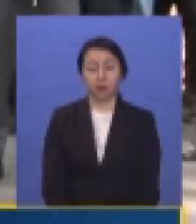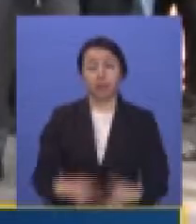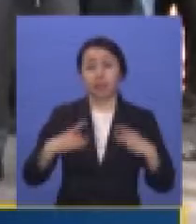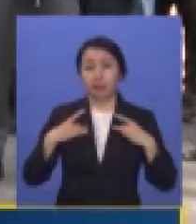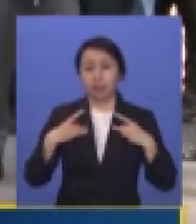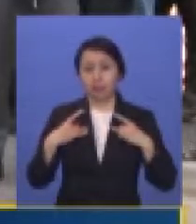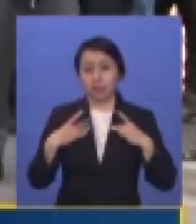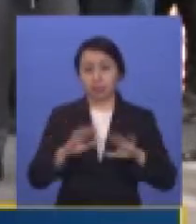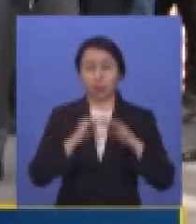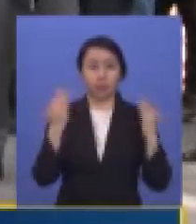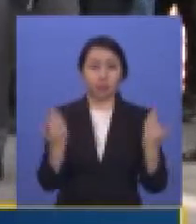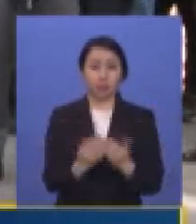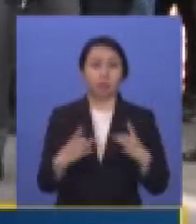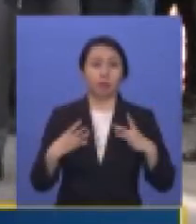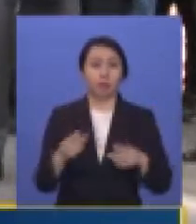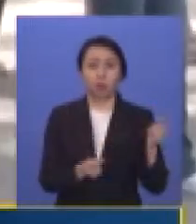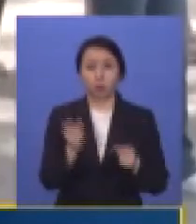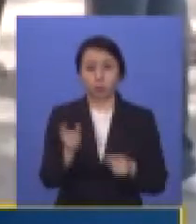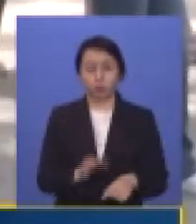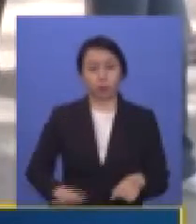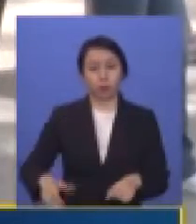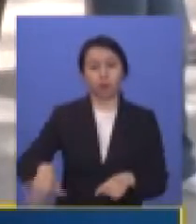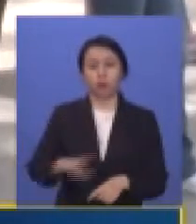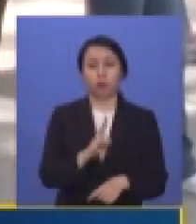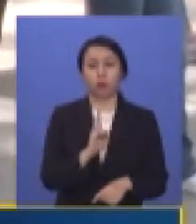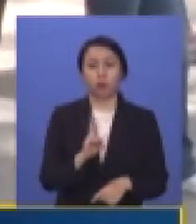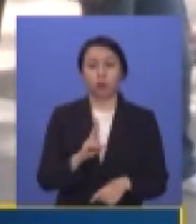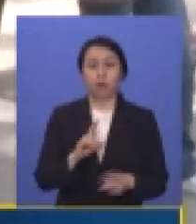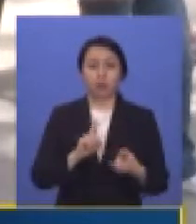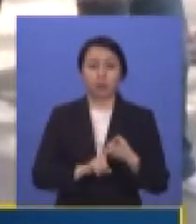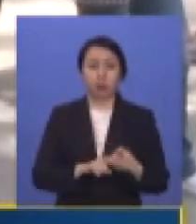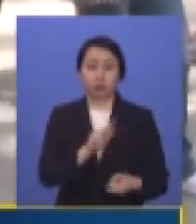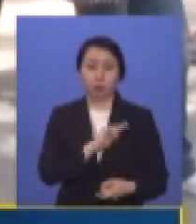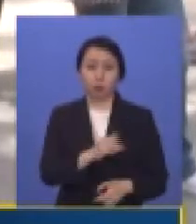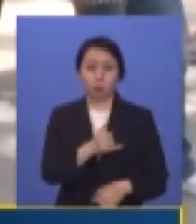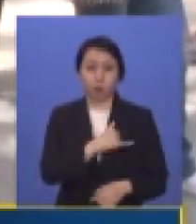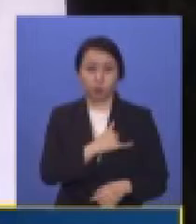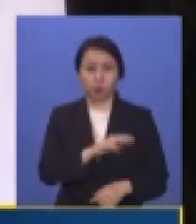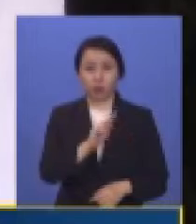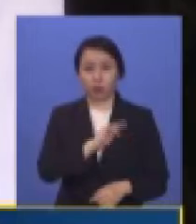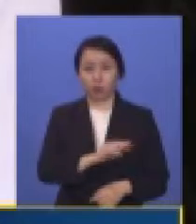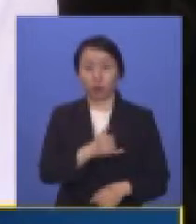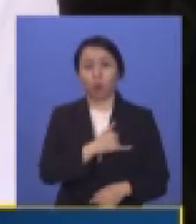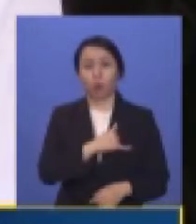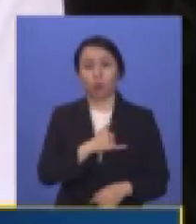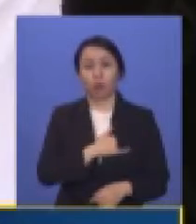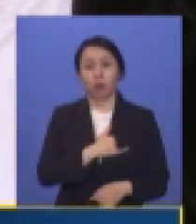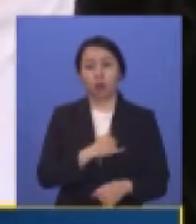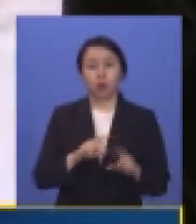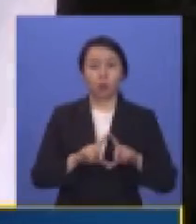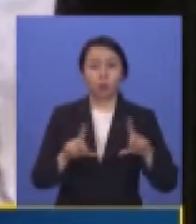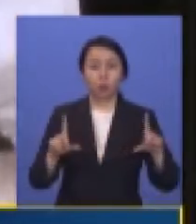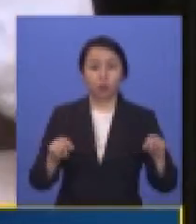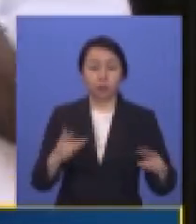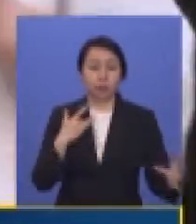Торжественная атмосфера и поздравления от руководства области всех, кто так или иначе связан с работой в культуре, работников культурно-досуговых